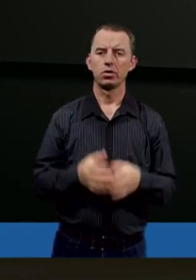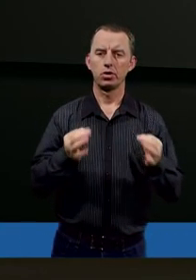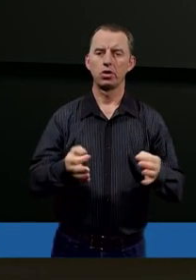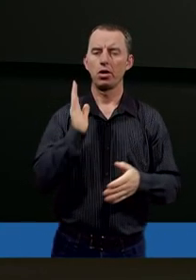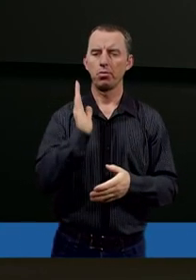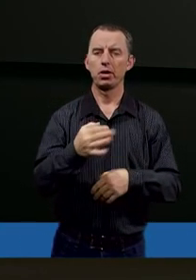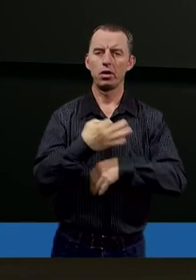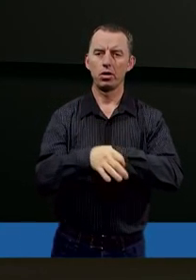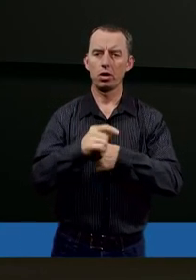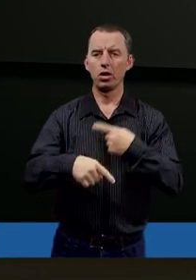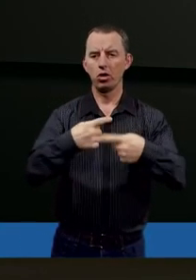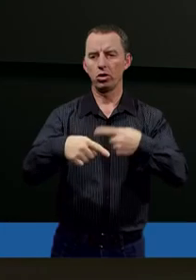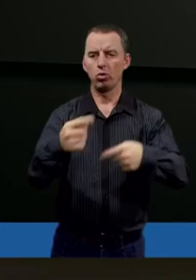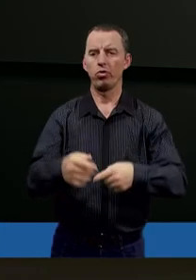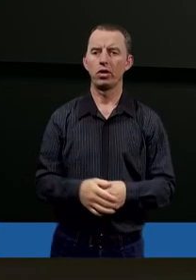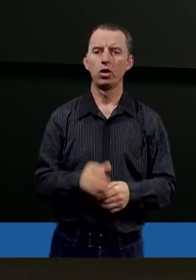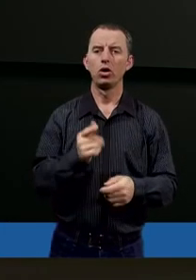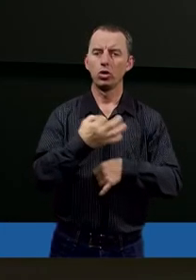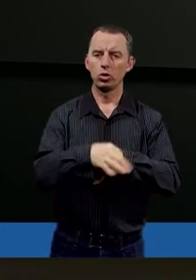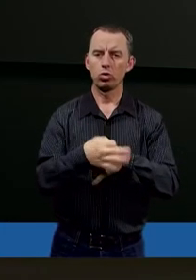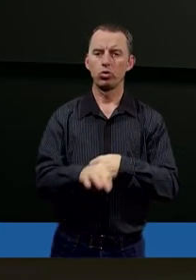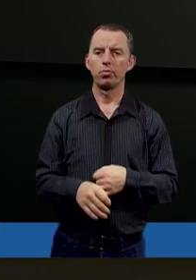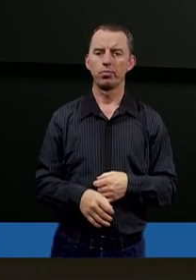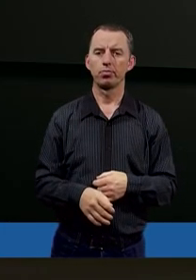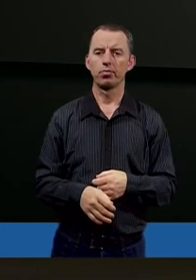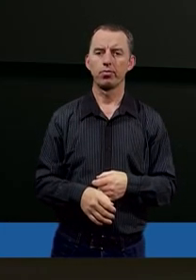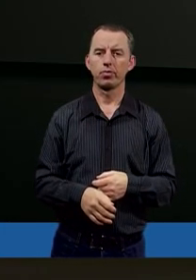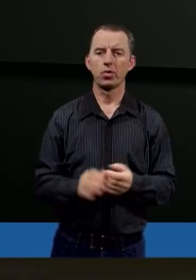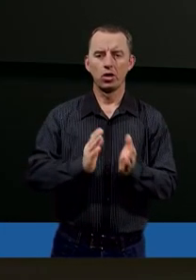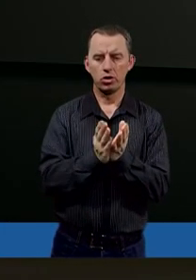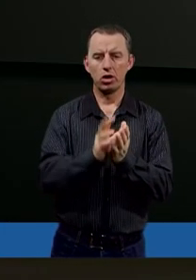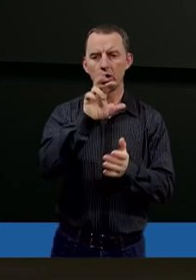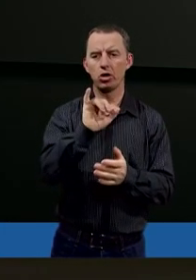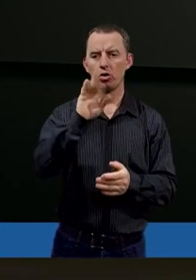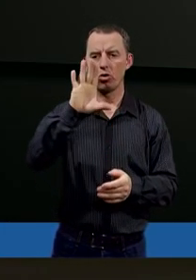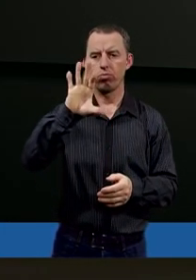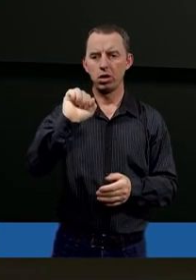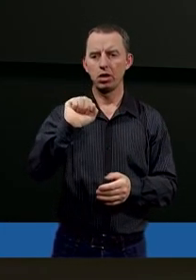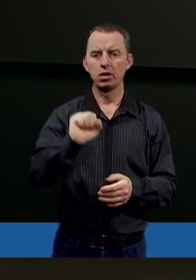Dzisiaj będziemy kontynuować studium Księgi Hioba.